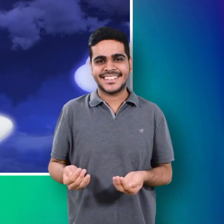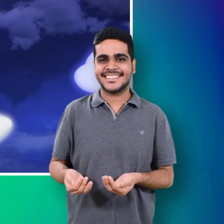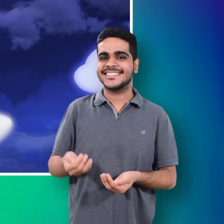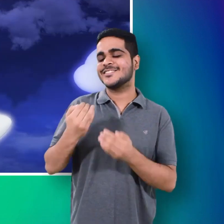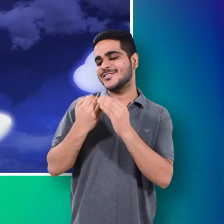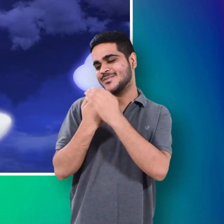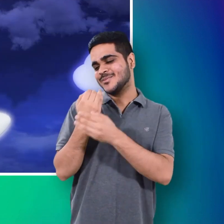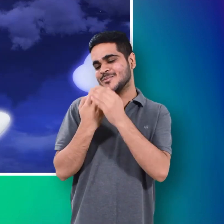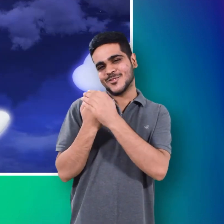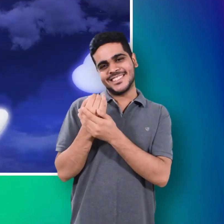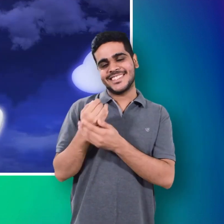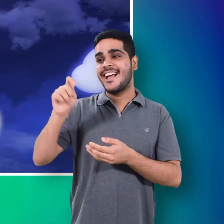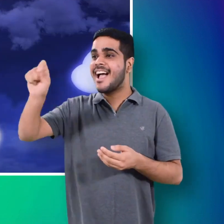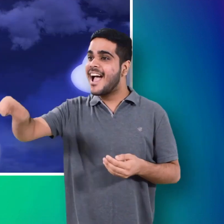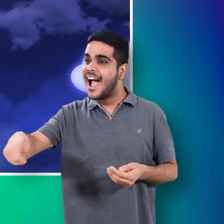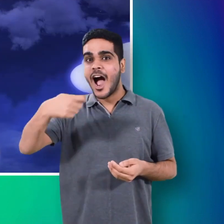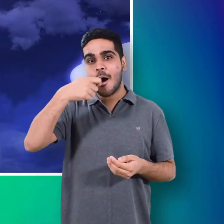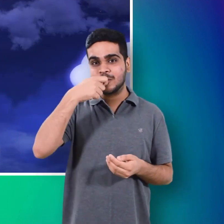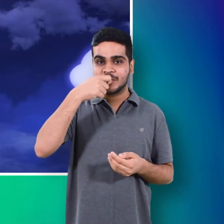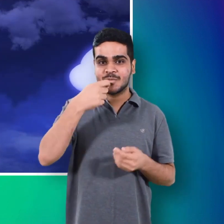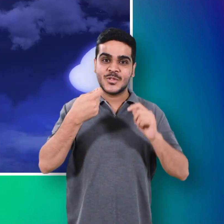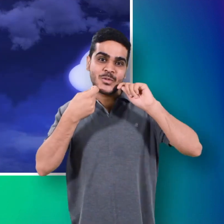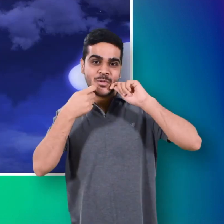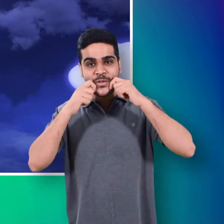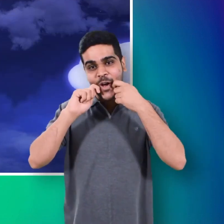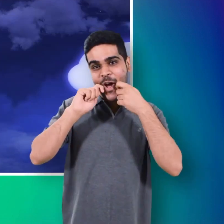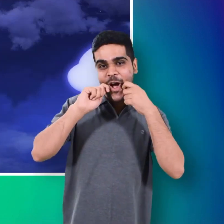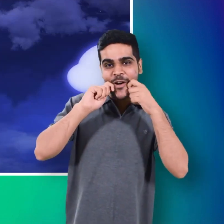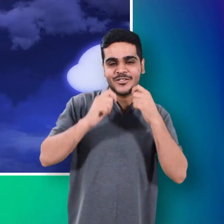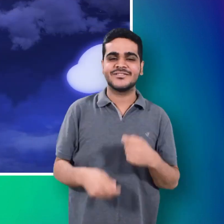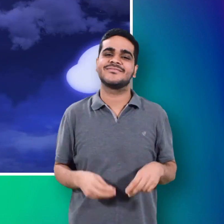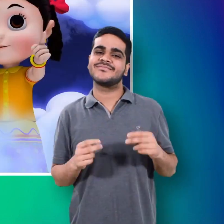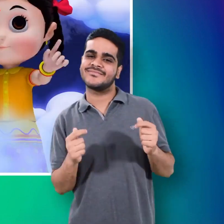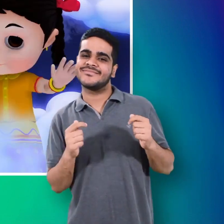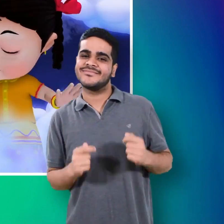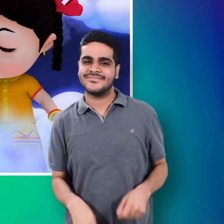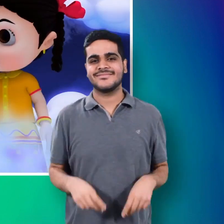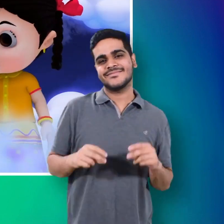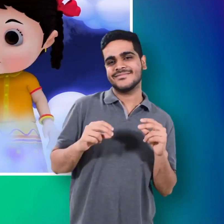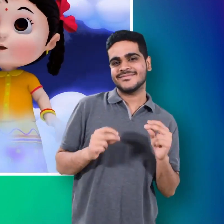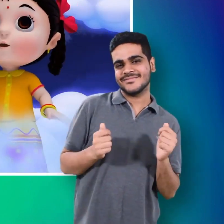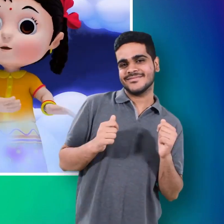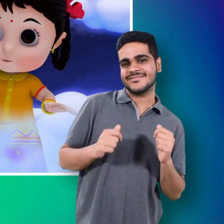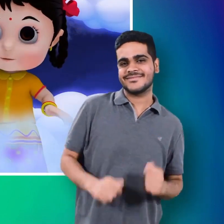को मनाएंगे, दूध मलाई खाएंगे।